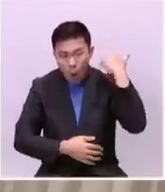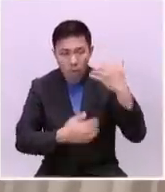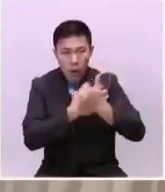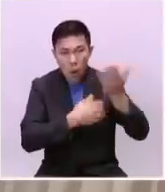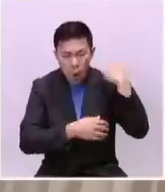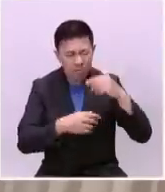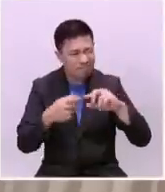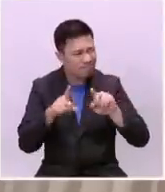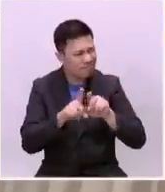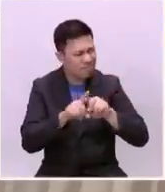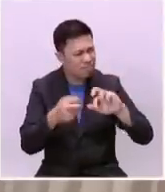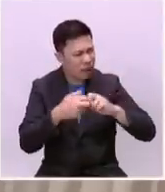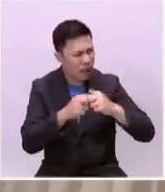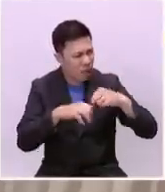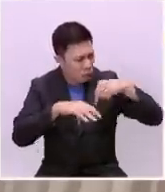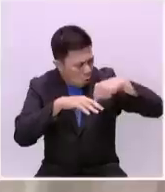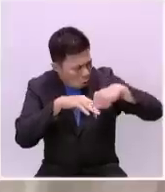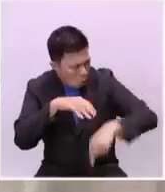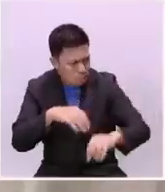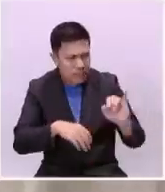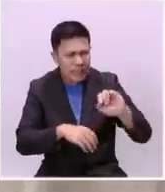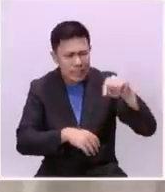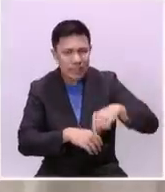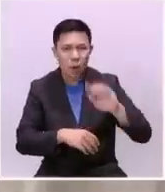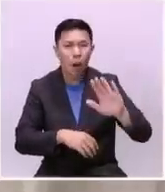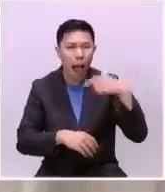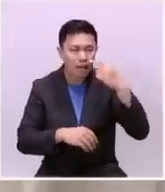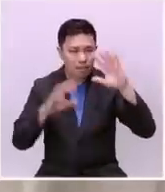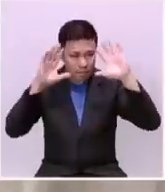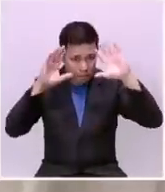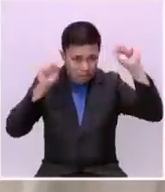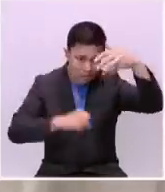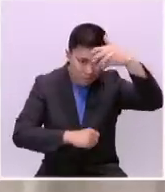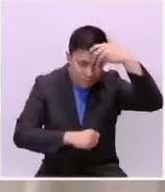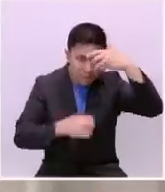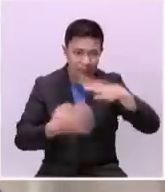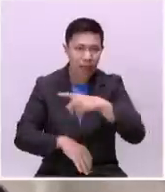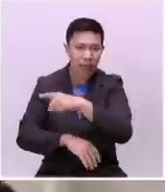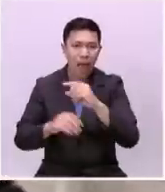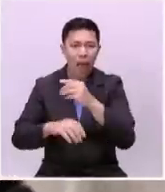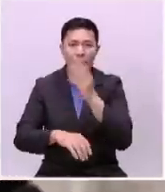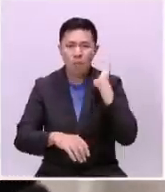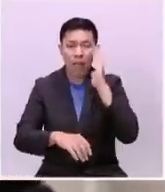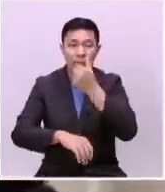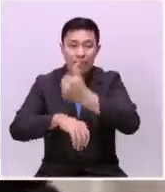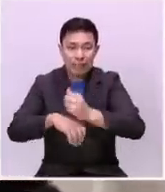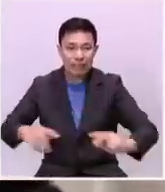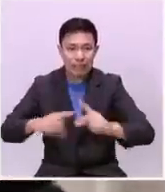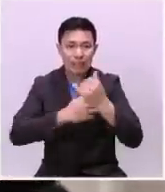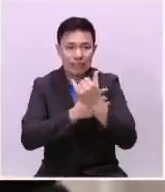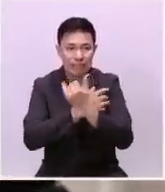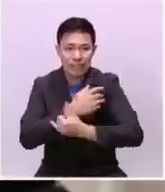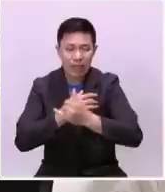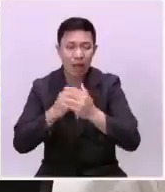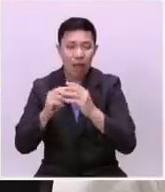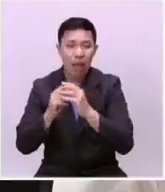เทศเนี่ยมันไปจมดิ่งถึงจุดต่ำสุดในยุคของทรัมป์นะคะและนายหวังก็ได้กล่าวในการประชุมครั้งนี้ว่าจีนเปิดกว้างรับการเจร